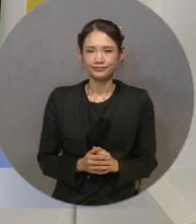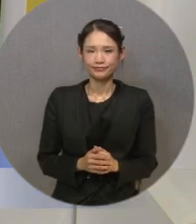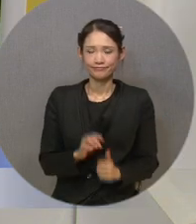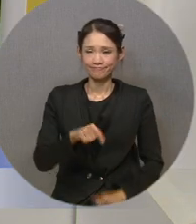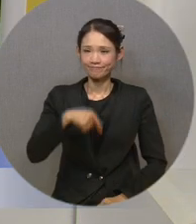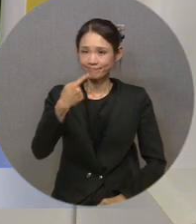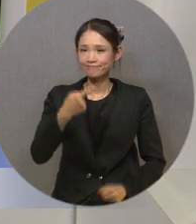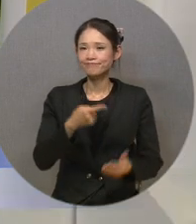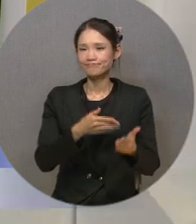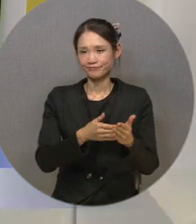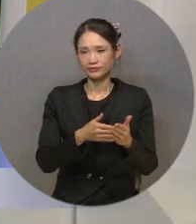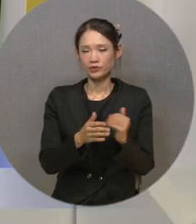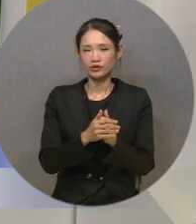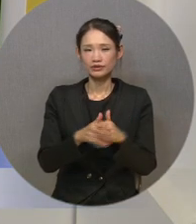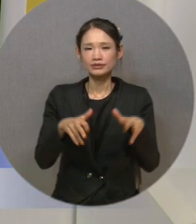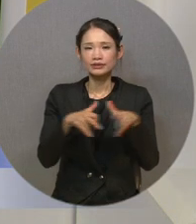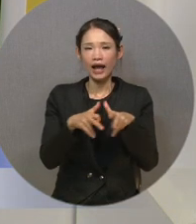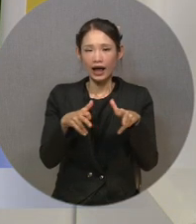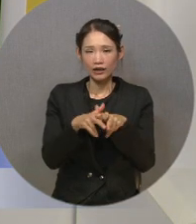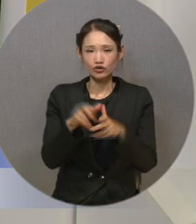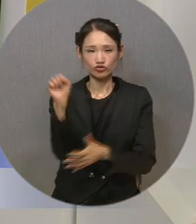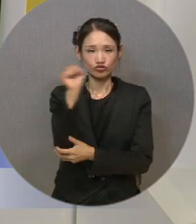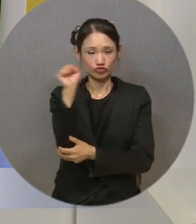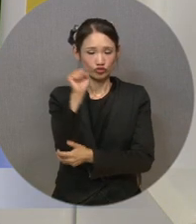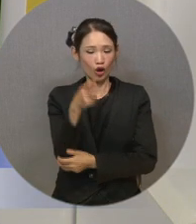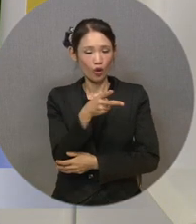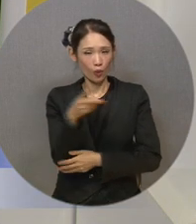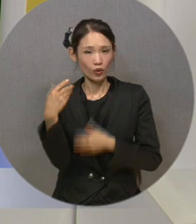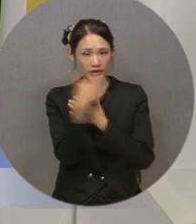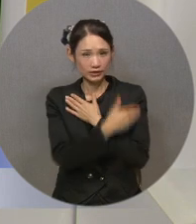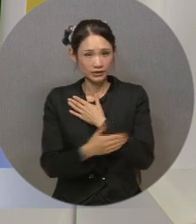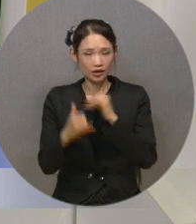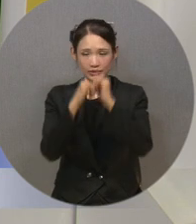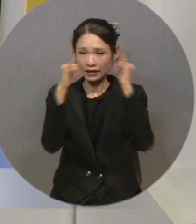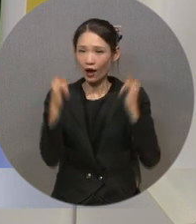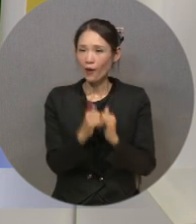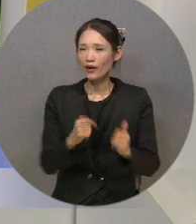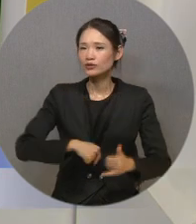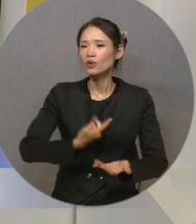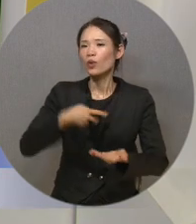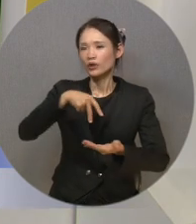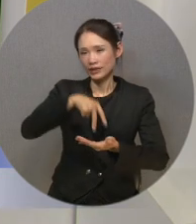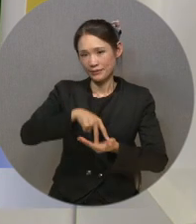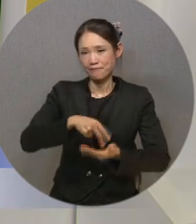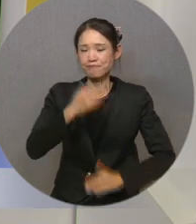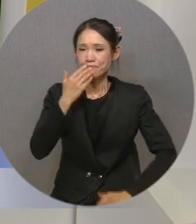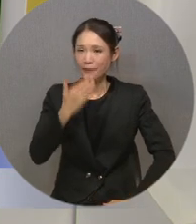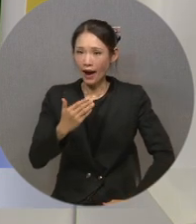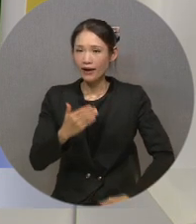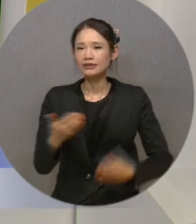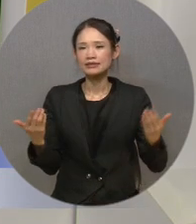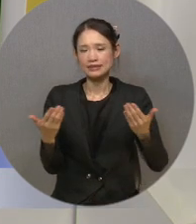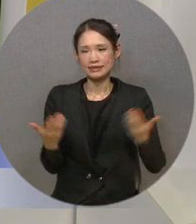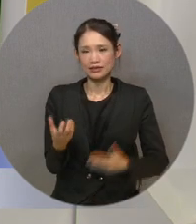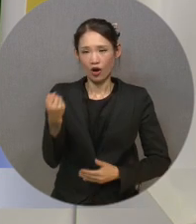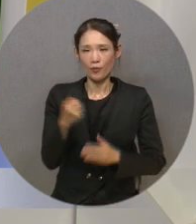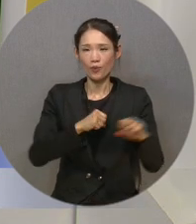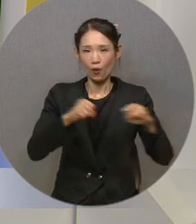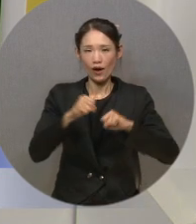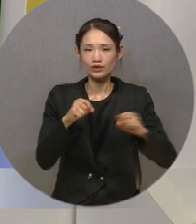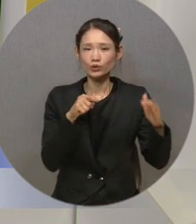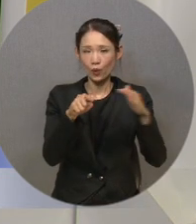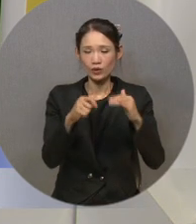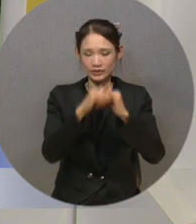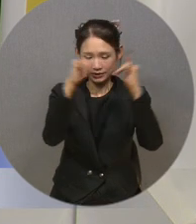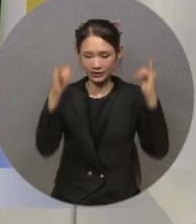다음 뉴스입니다. 장애인에게 운전은 신체적, 사회적 독립뿐만 아니라 직업적 활동과 사회 참여를